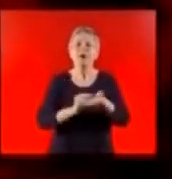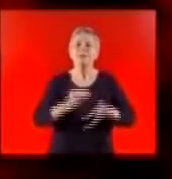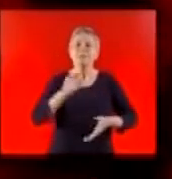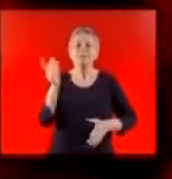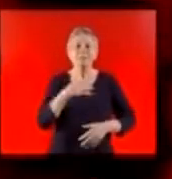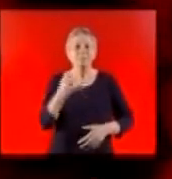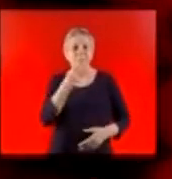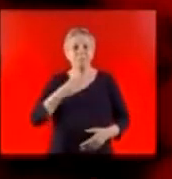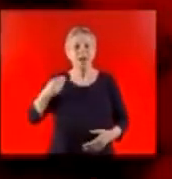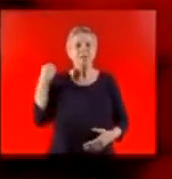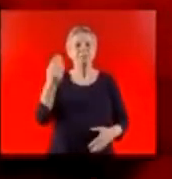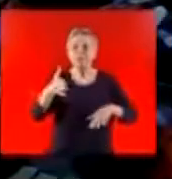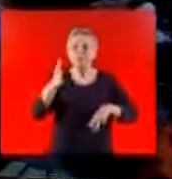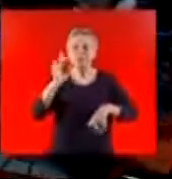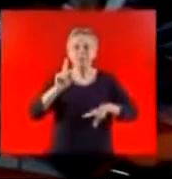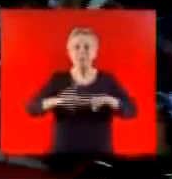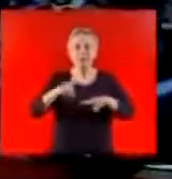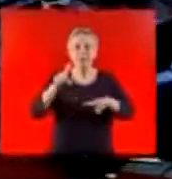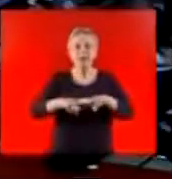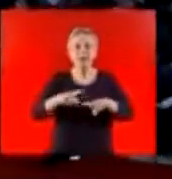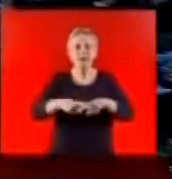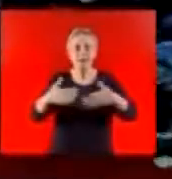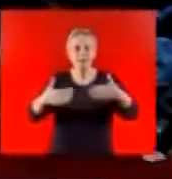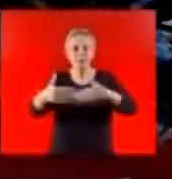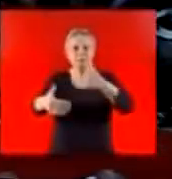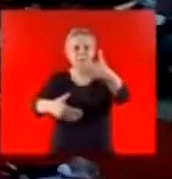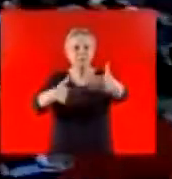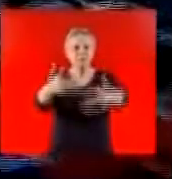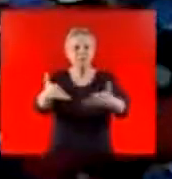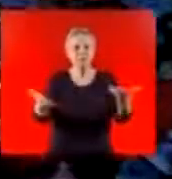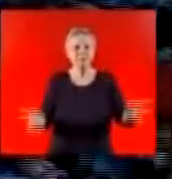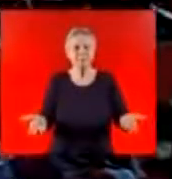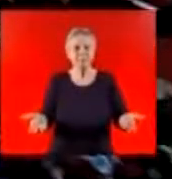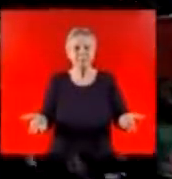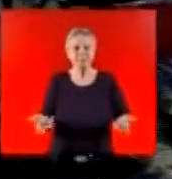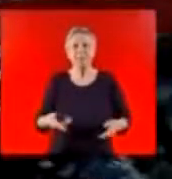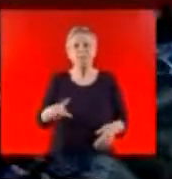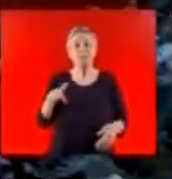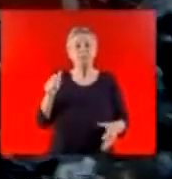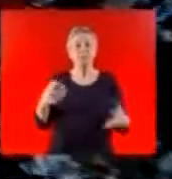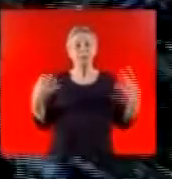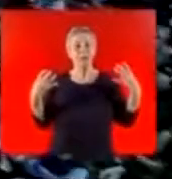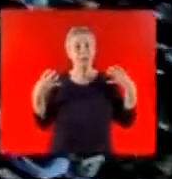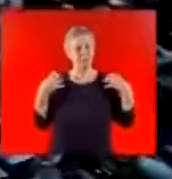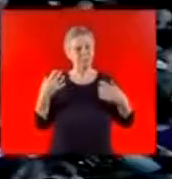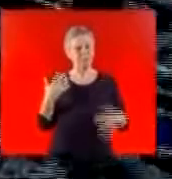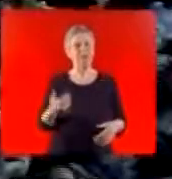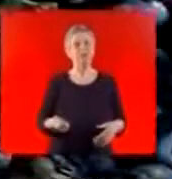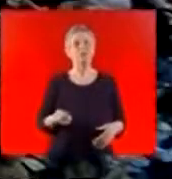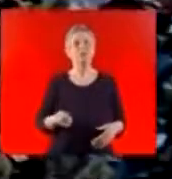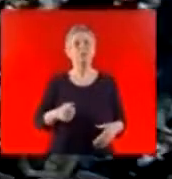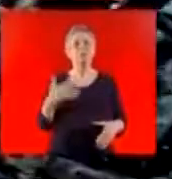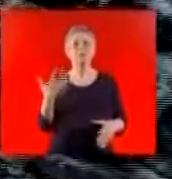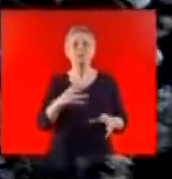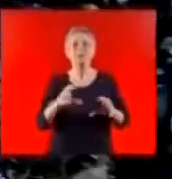πρώτο κόμμα στις εκλογές με απλή αναλογική και τον σχηματισμό προοδευτικής κυβέρνησης. Ο πρόεδρος του ΣΥΡΙΖΑ Προοδευτική Συμμαχία ασκεί